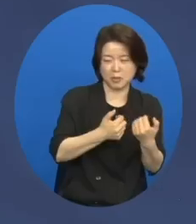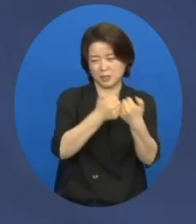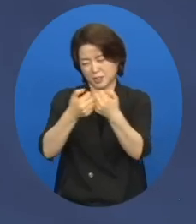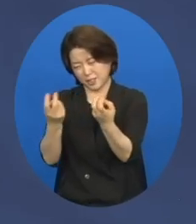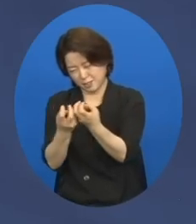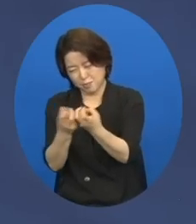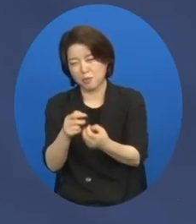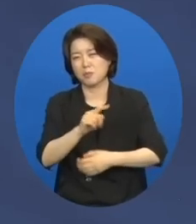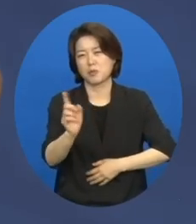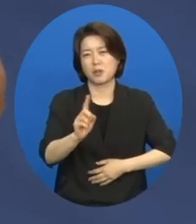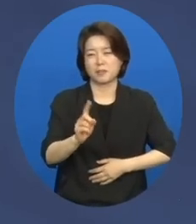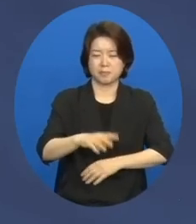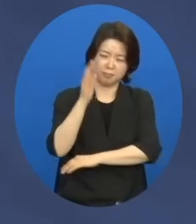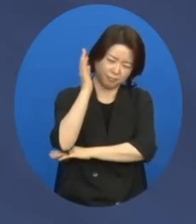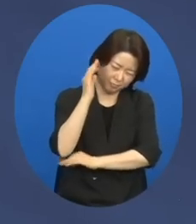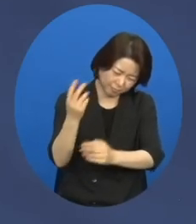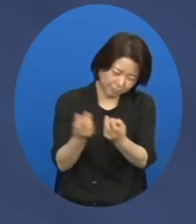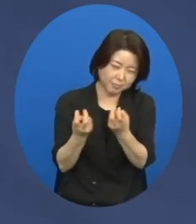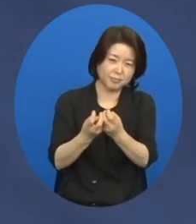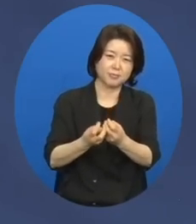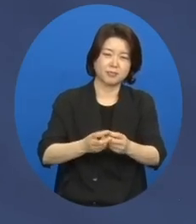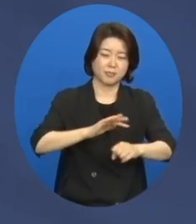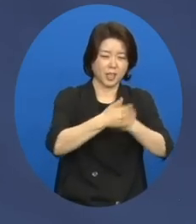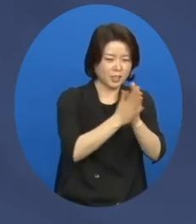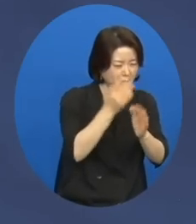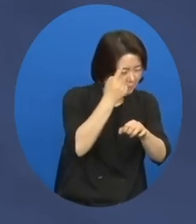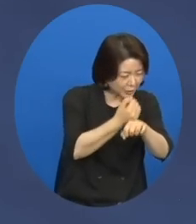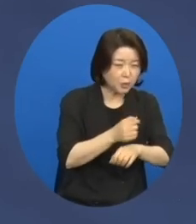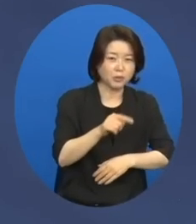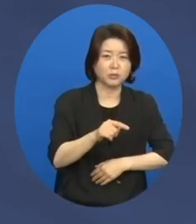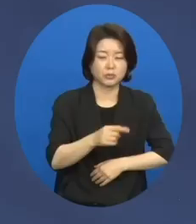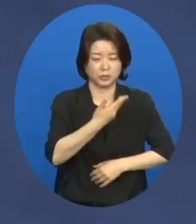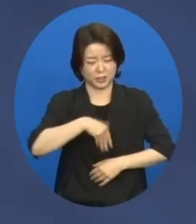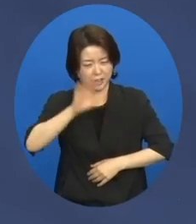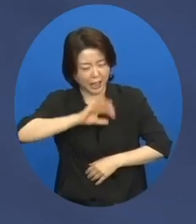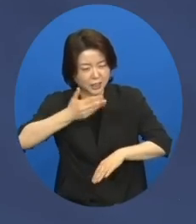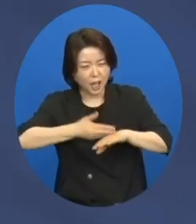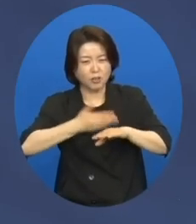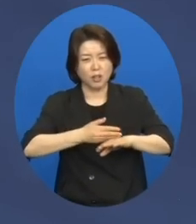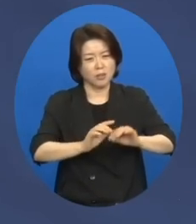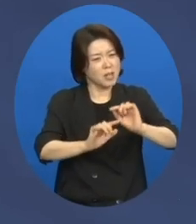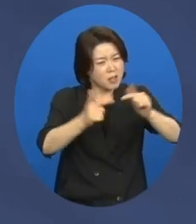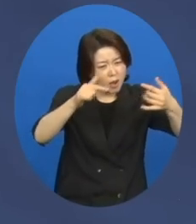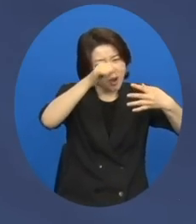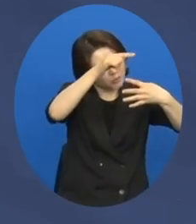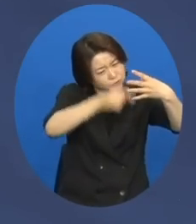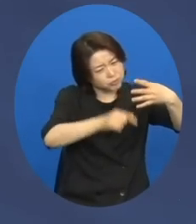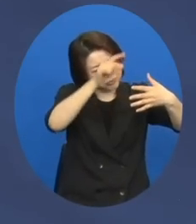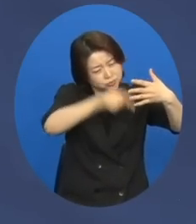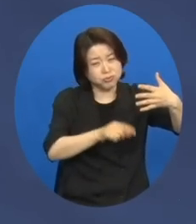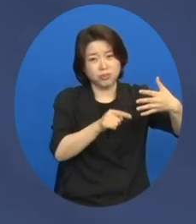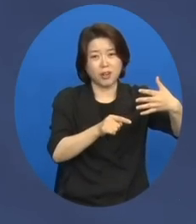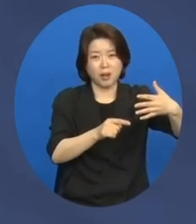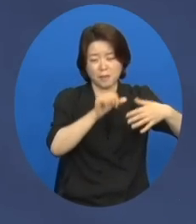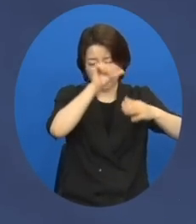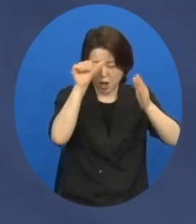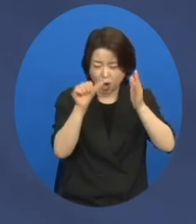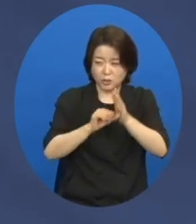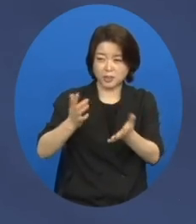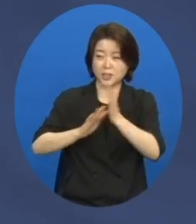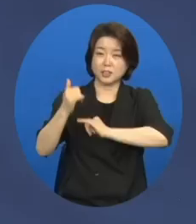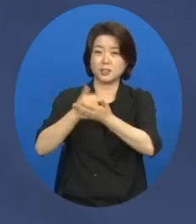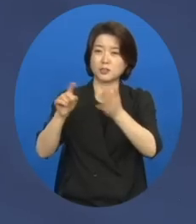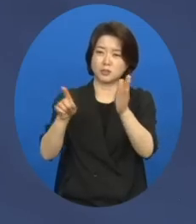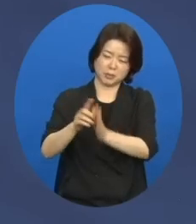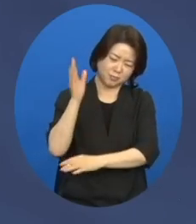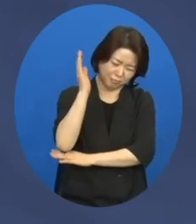또 뭐 설교법에 뭐 성경 연구에 제자 훈련에 뭐 이것저것 평생을 예수 믿고 해온